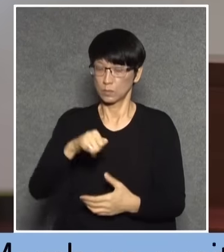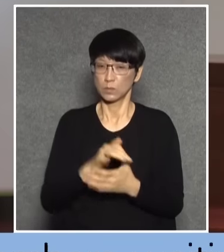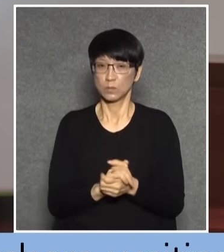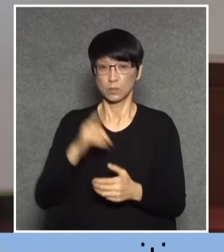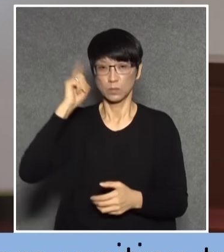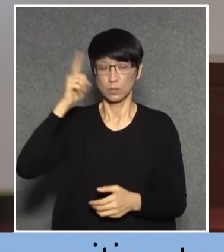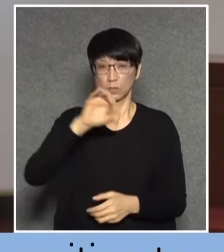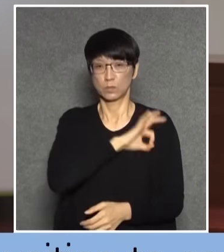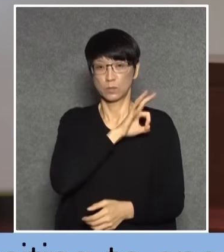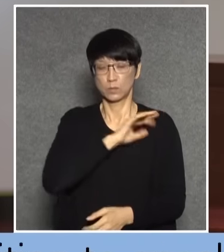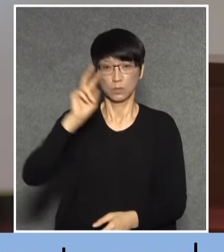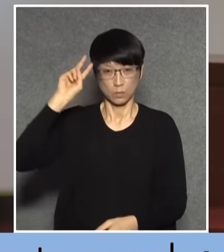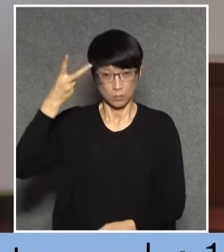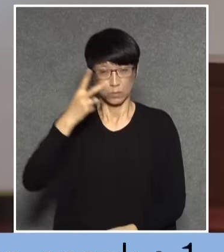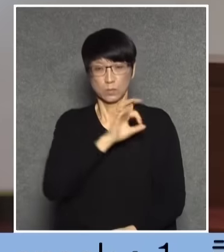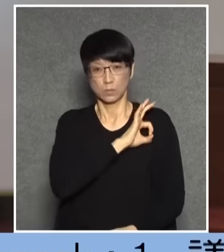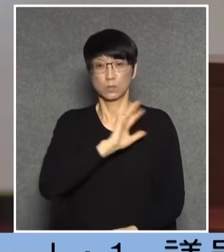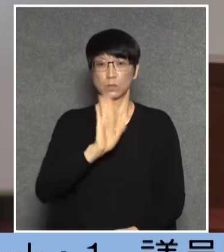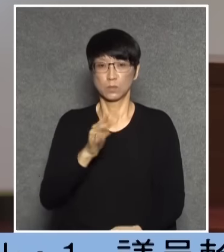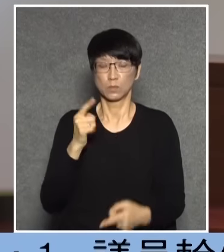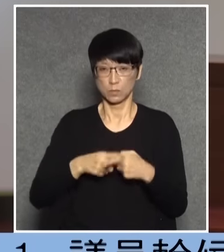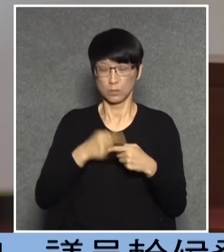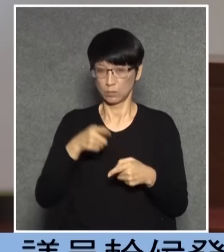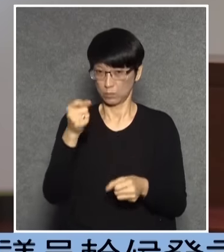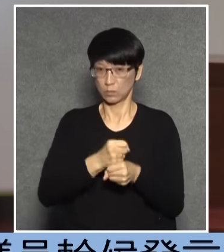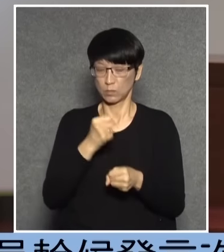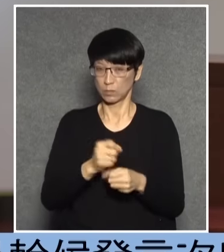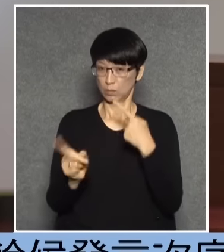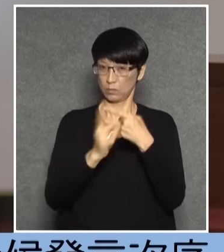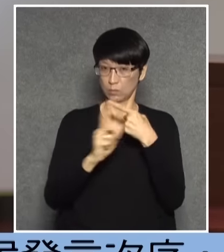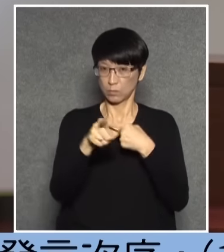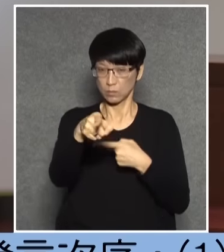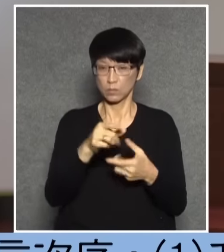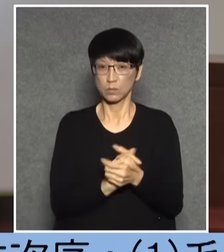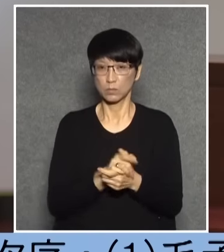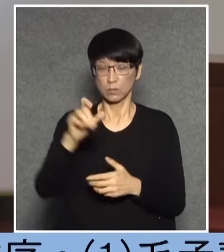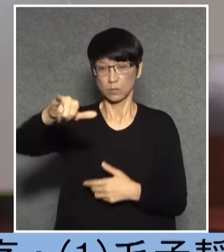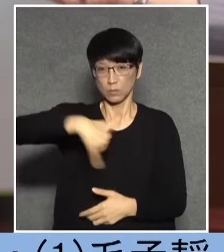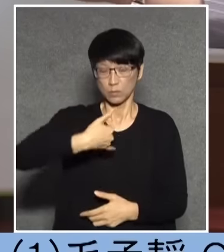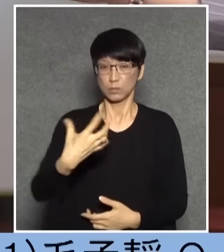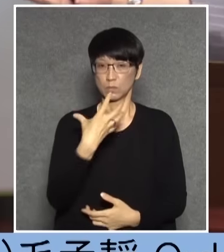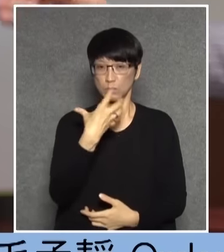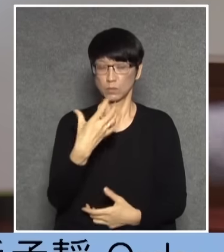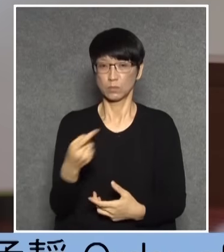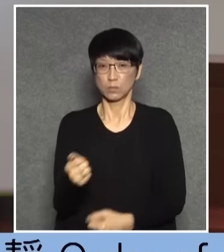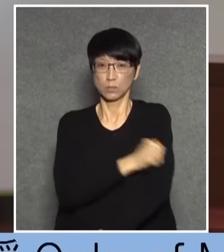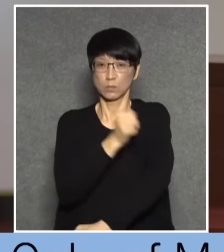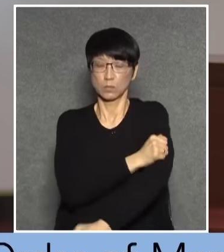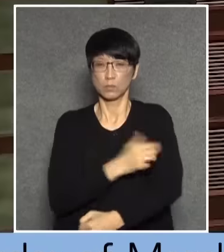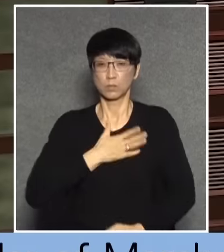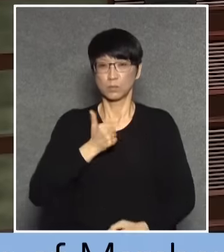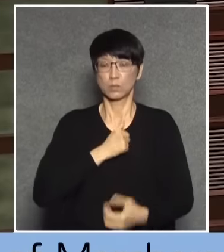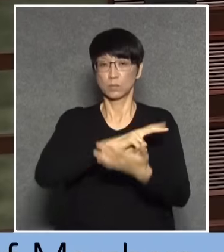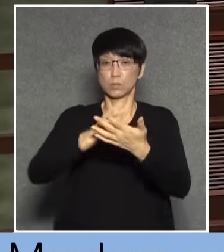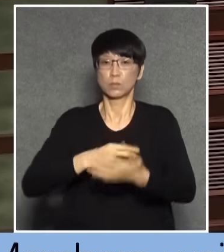使開會，後日唔使開會，我真係會咁樣做㗎。嗱，警告你啊！你入嚟鬧下我哋都好啦。咁咁辛苦準備咗咁多修訂案，